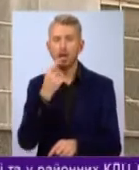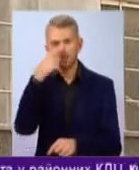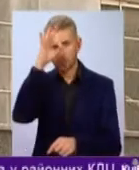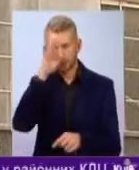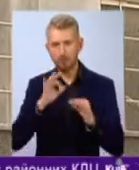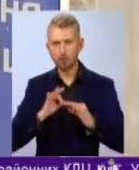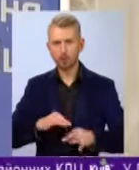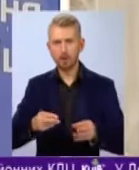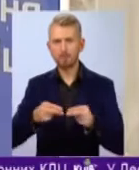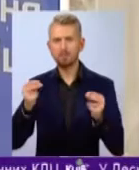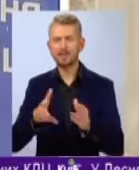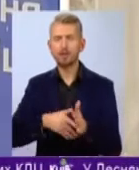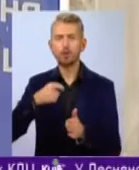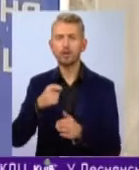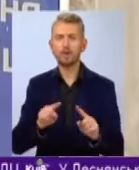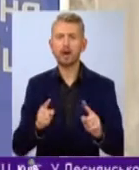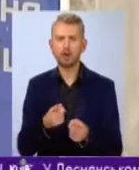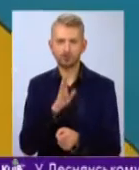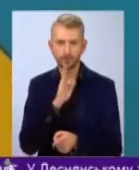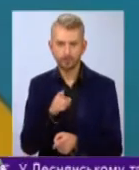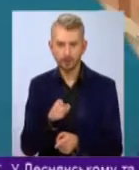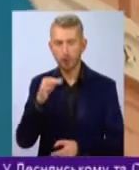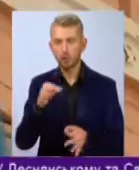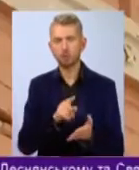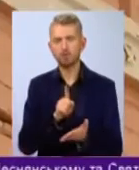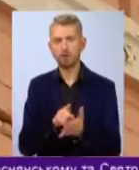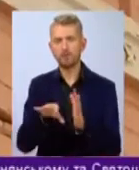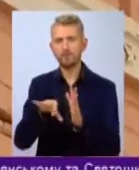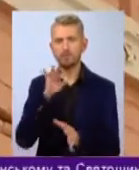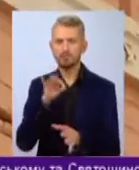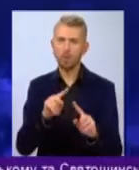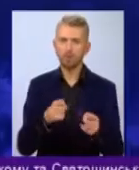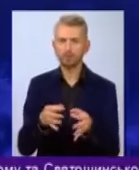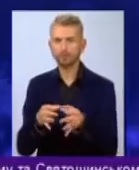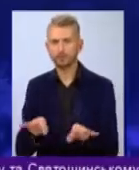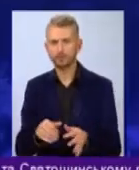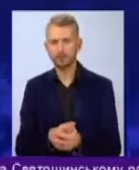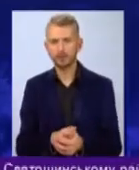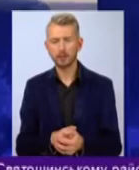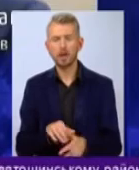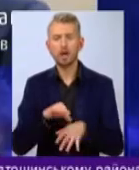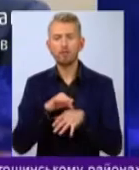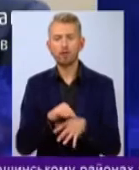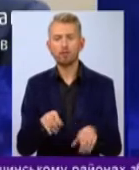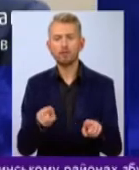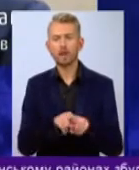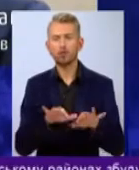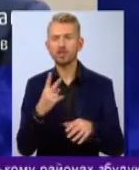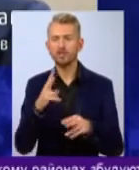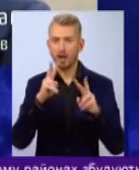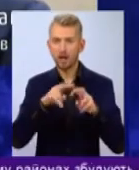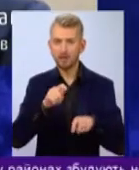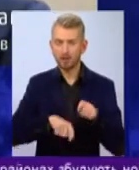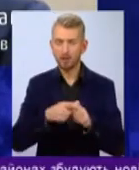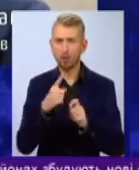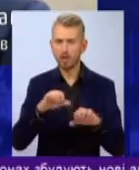прокуратура підписали подання на арешт Олени Зайцевої. Суд має визначити запобіжний захід. Проводяться такі случаї дві експертизи. Одна